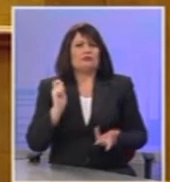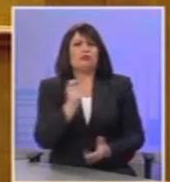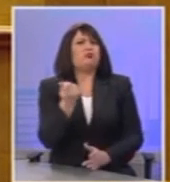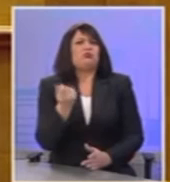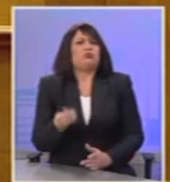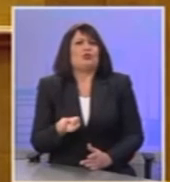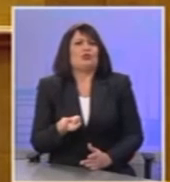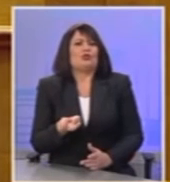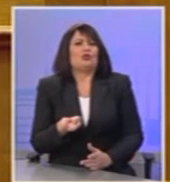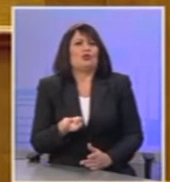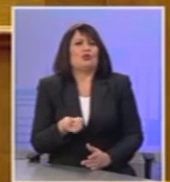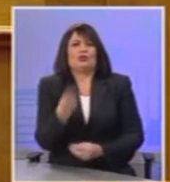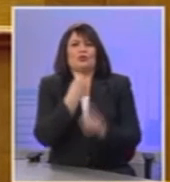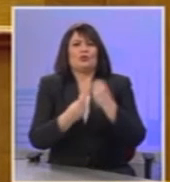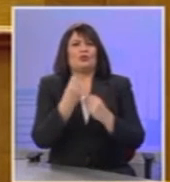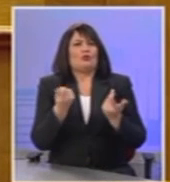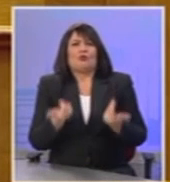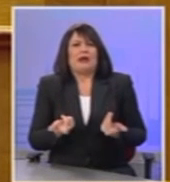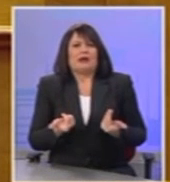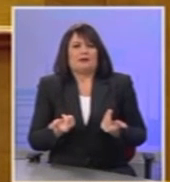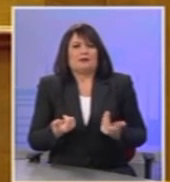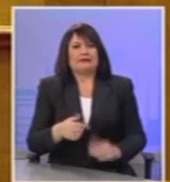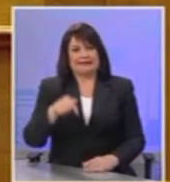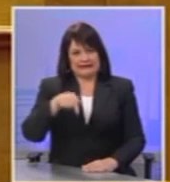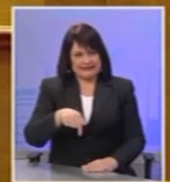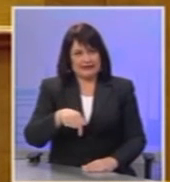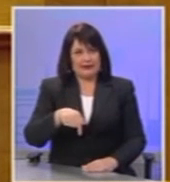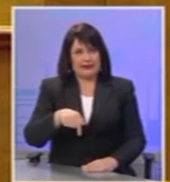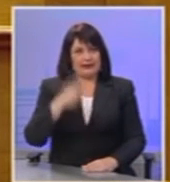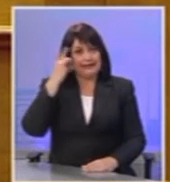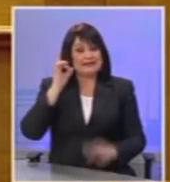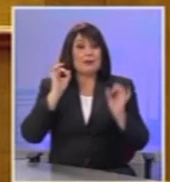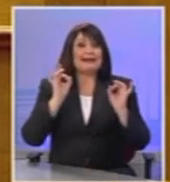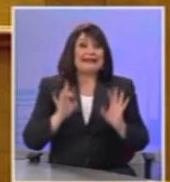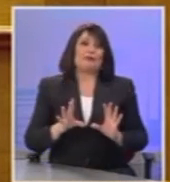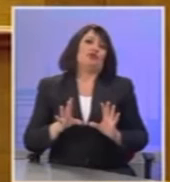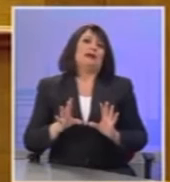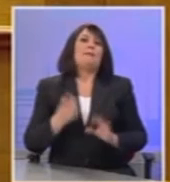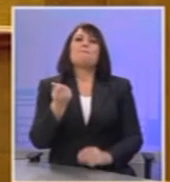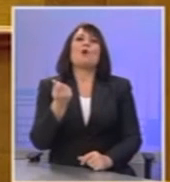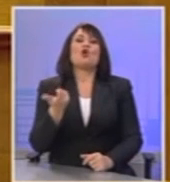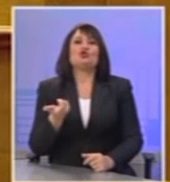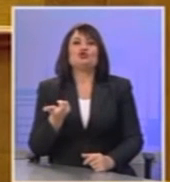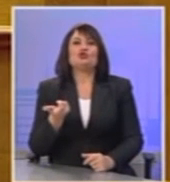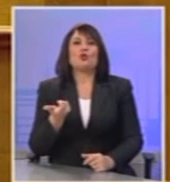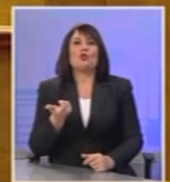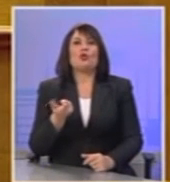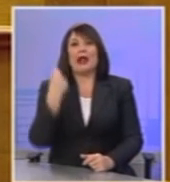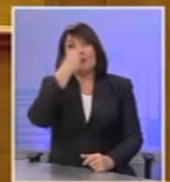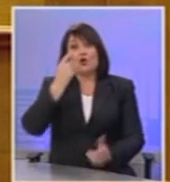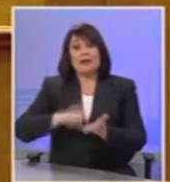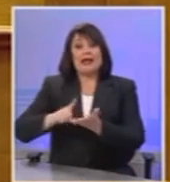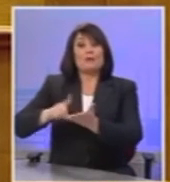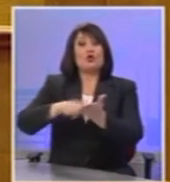ή μάλλον πώς φαγώθηκαν αυτά τα λεφτά. Και σήμερα δεν ξέρουμε ούτε καν το ποσό που παίρνουν όλα αυτά τα νομικά πρόσωπα.